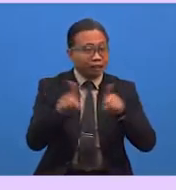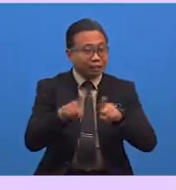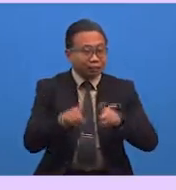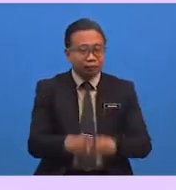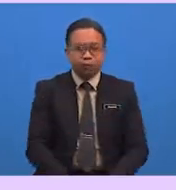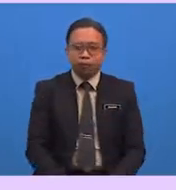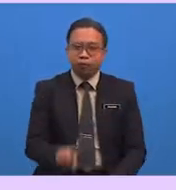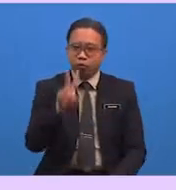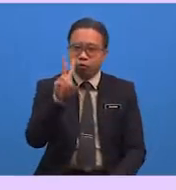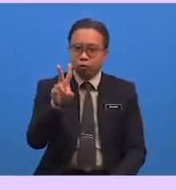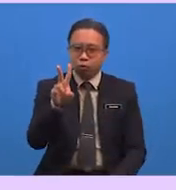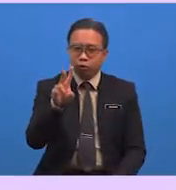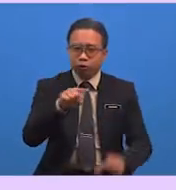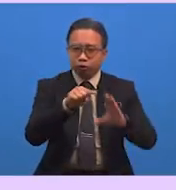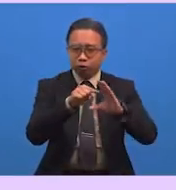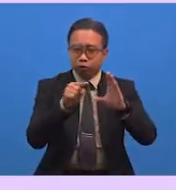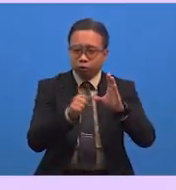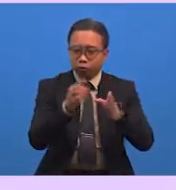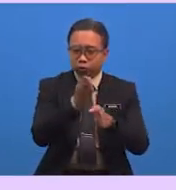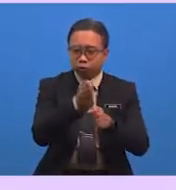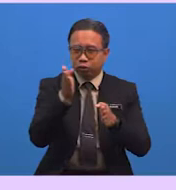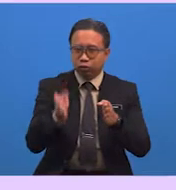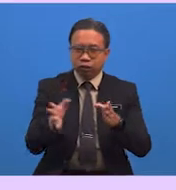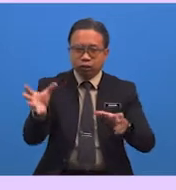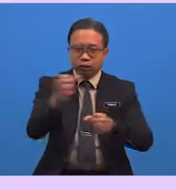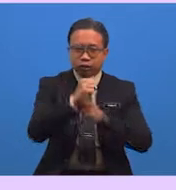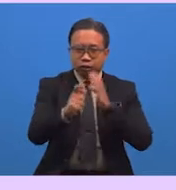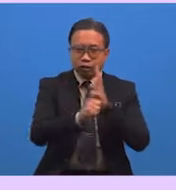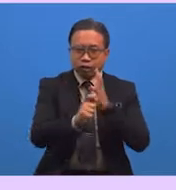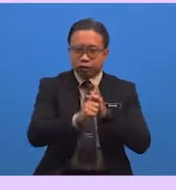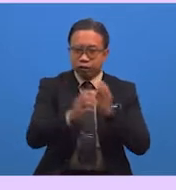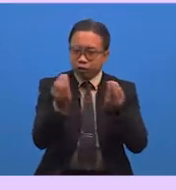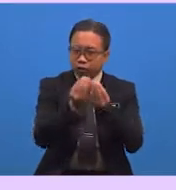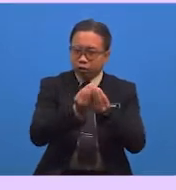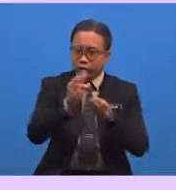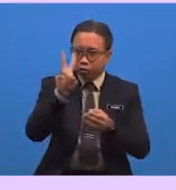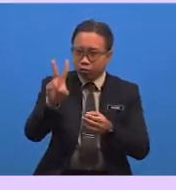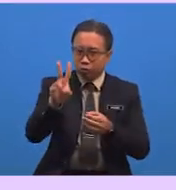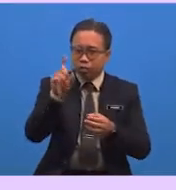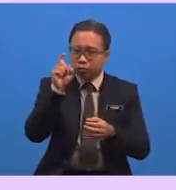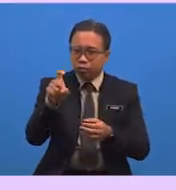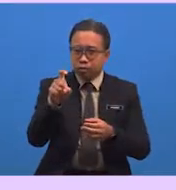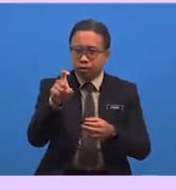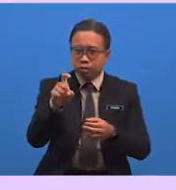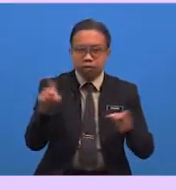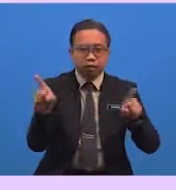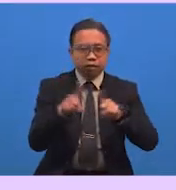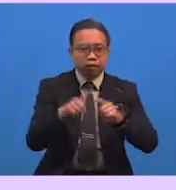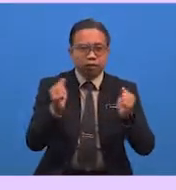Kedua, sudut bersebelahan hasil tambah dua sudutnya mesti